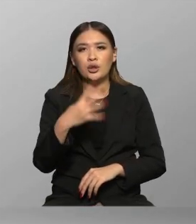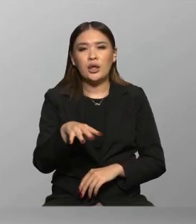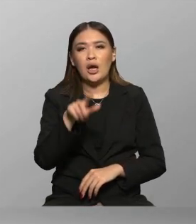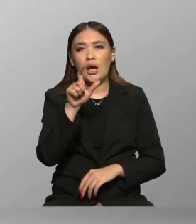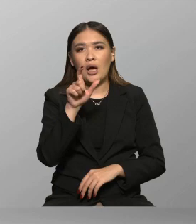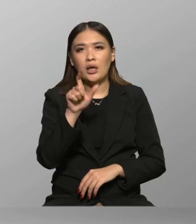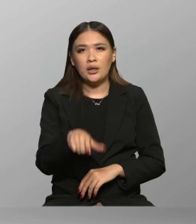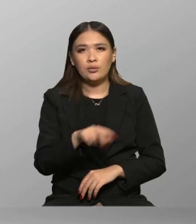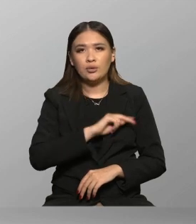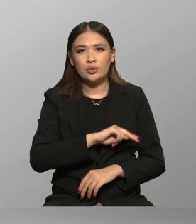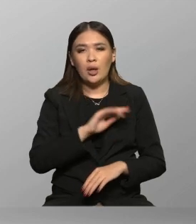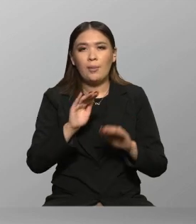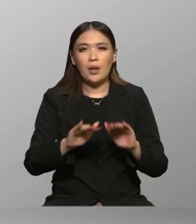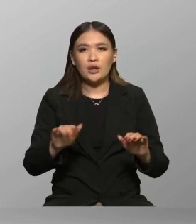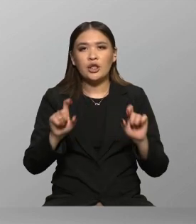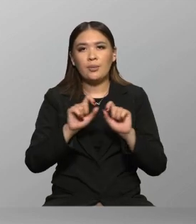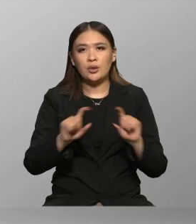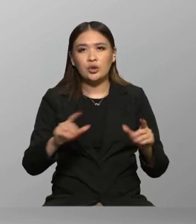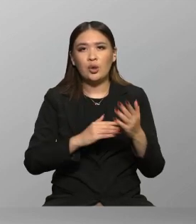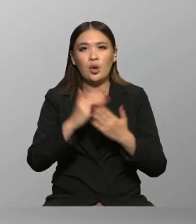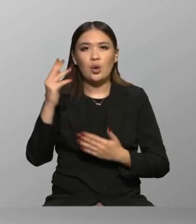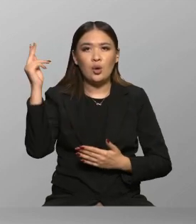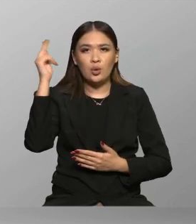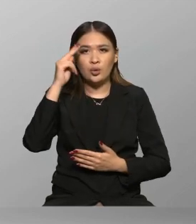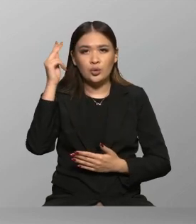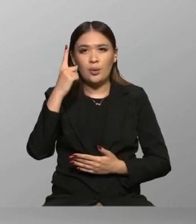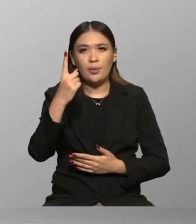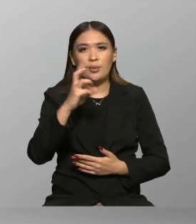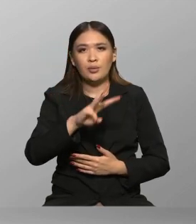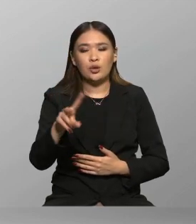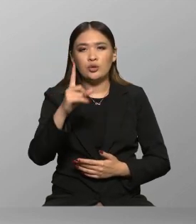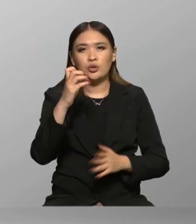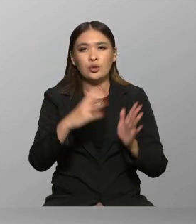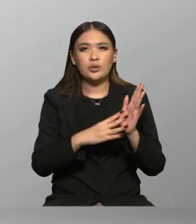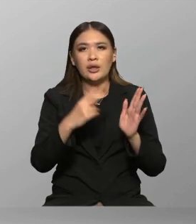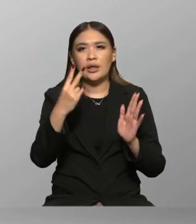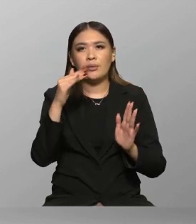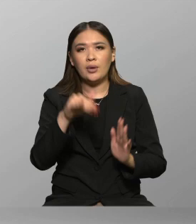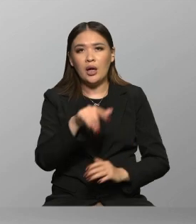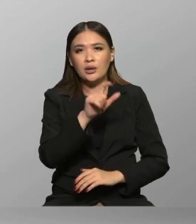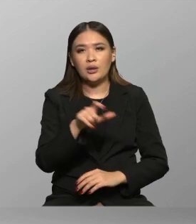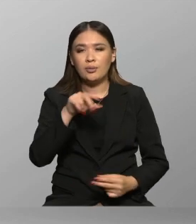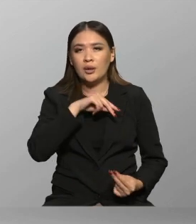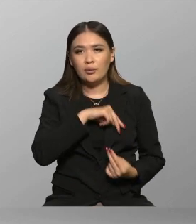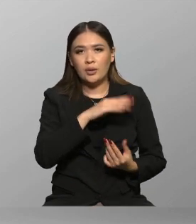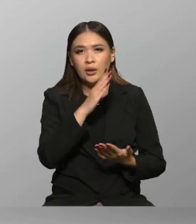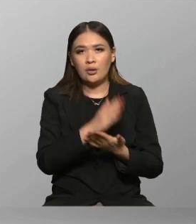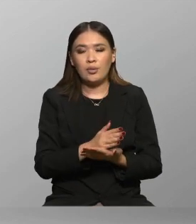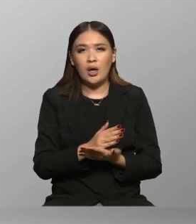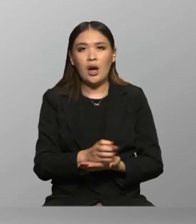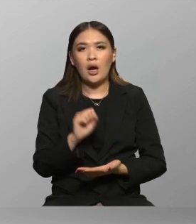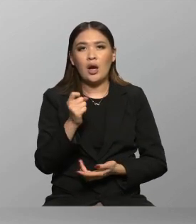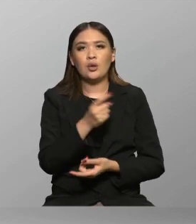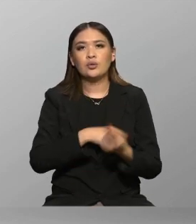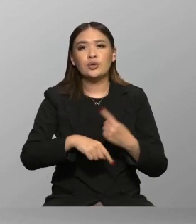адам айналысады. Балабақша, мектеп, жоғары оқу орындарында 1 миллион 192 мың адам еңбек етіп жүр. Ал